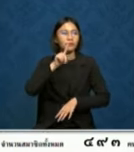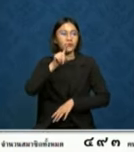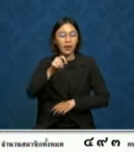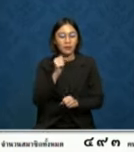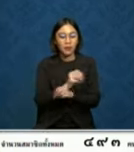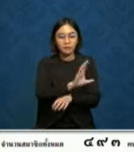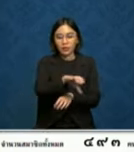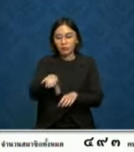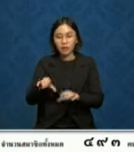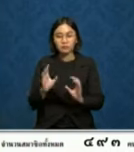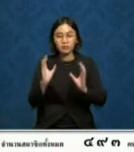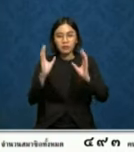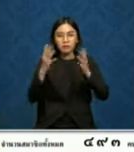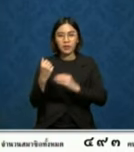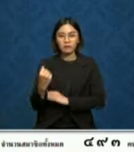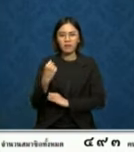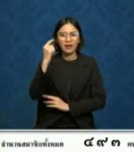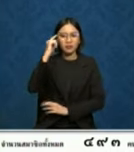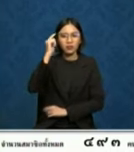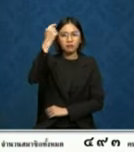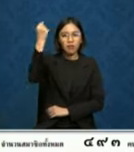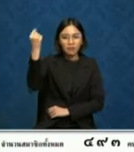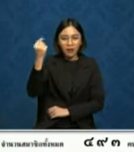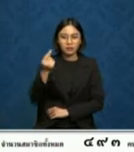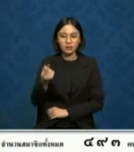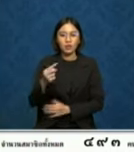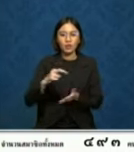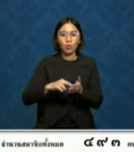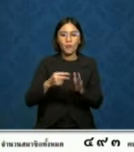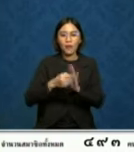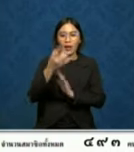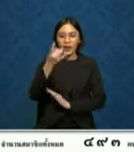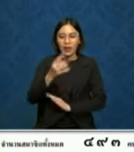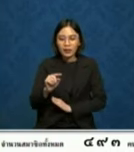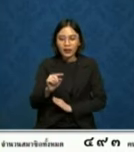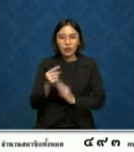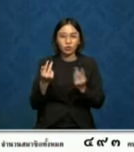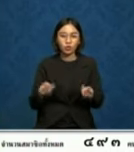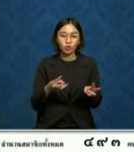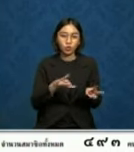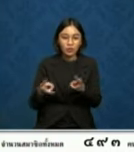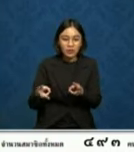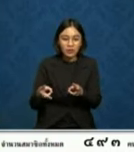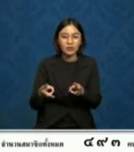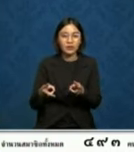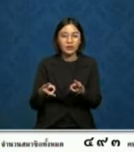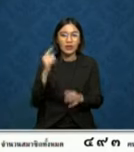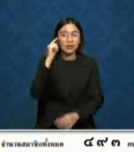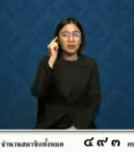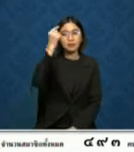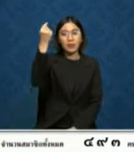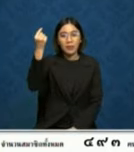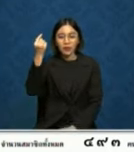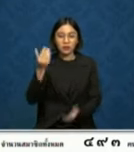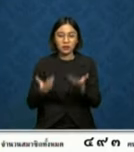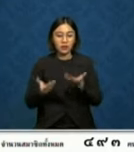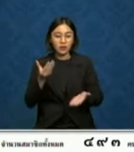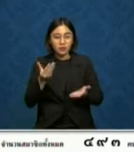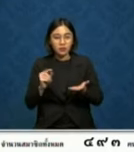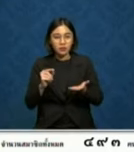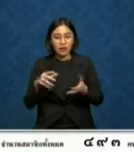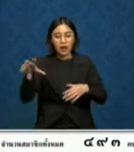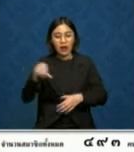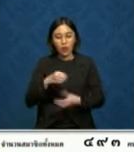ถามหน่วยงานอย่างมากพอนะครับว่าพลังสร้างสรรค์ที่ท่านหมายถึงนี้หมายถึงรูปแบบงานที่สร้างสรรค์หรือว่านำ